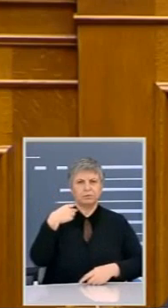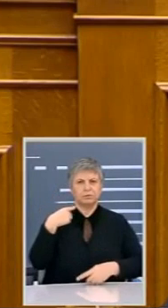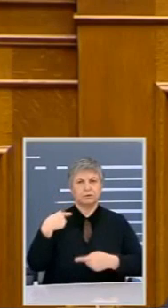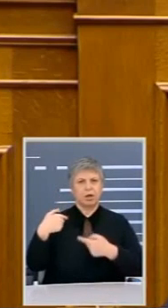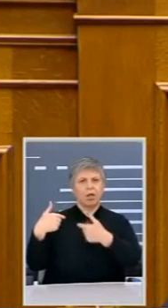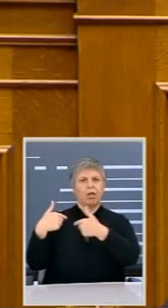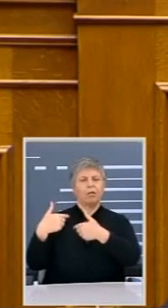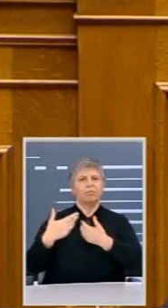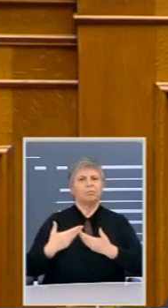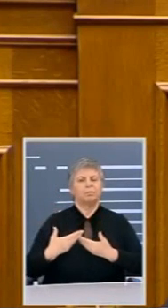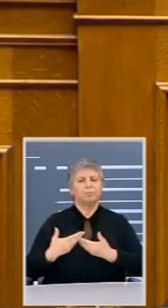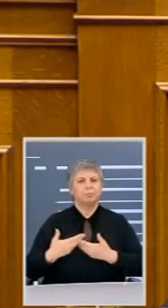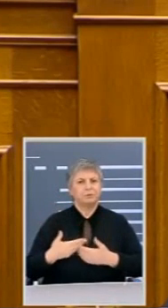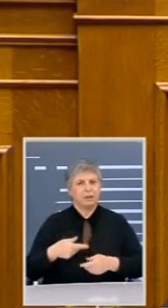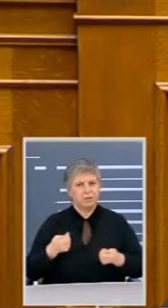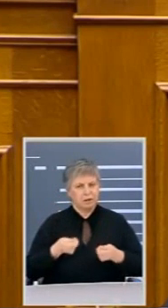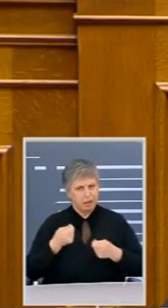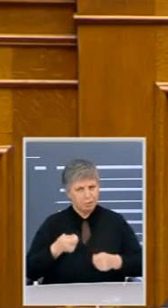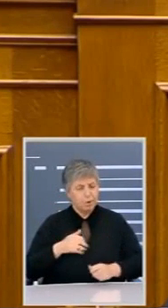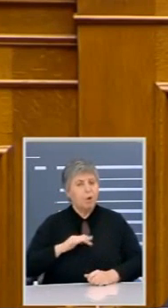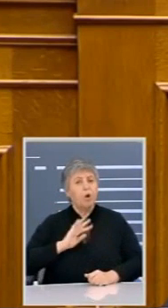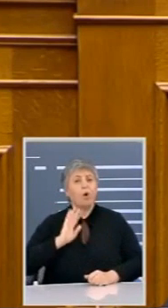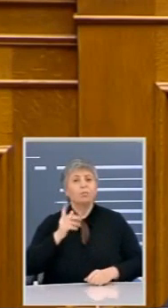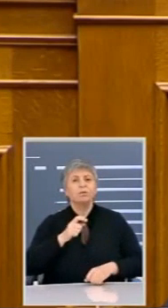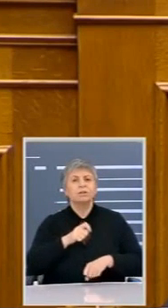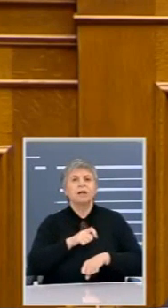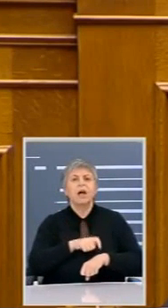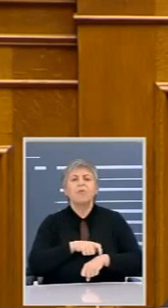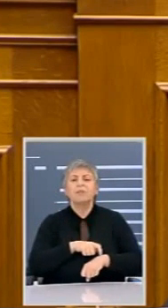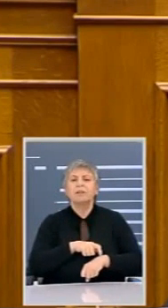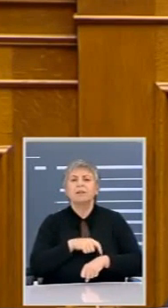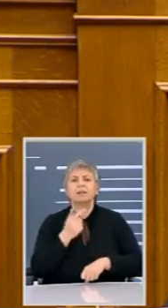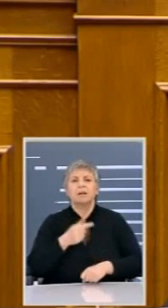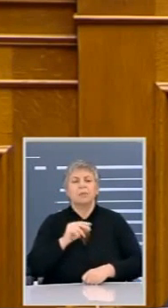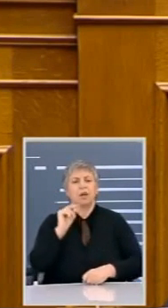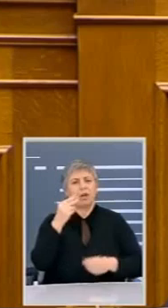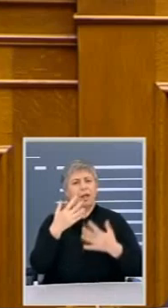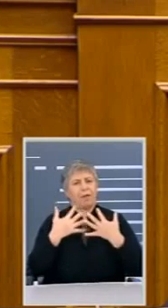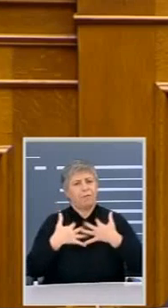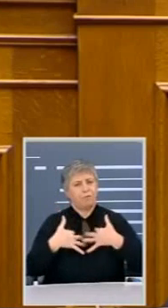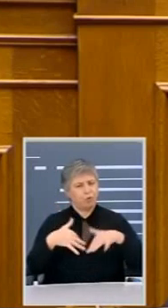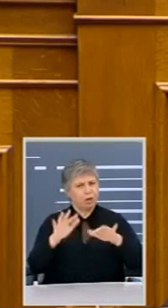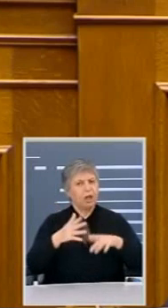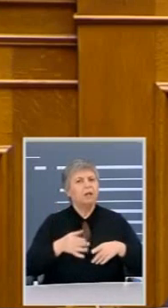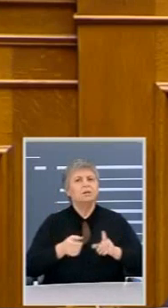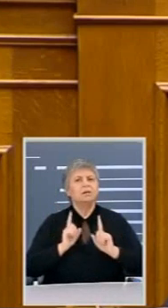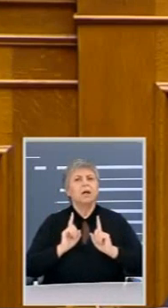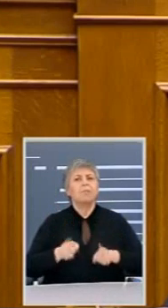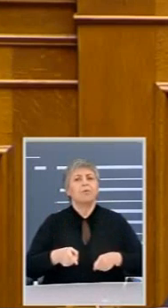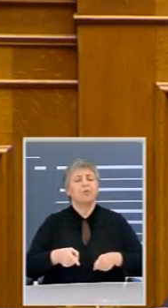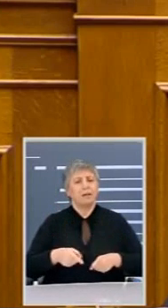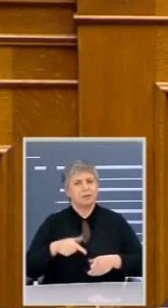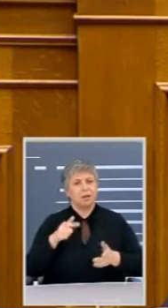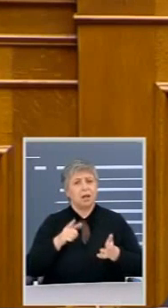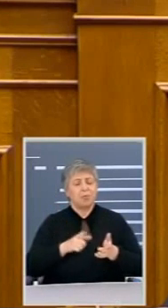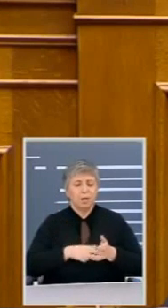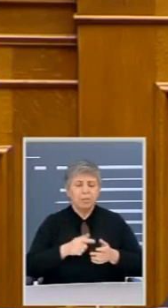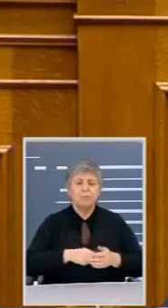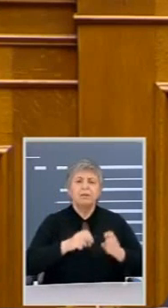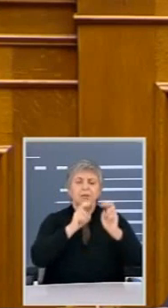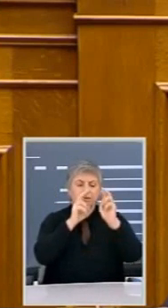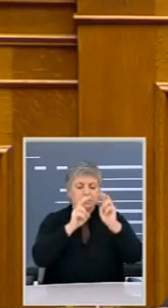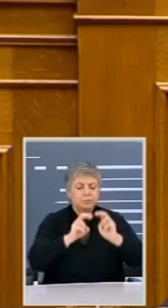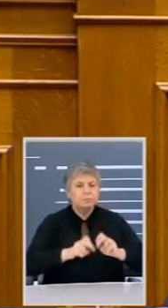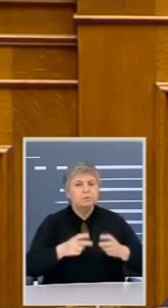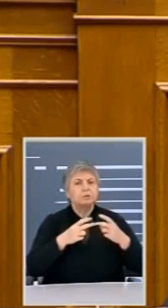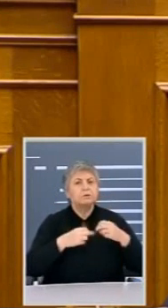η αιτία που η Ολομέλεια της Βουλής ομόφωνα ανέθεσε στην Εξεταστική Επιτροπή τη διερεύνηση της δανειοδότησης των